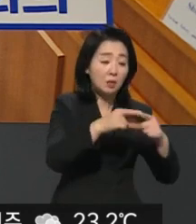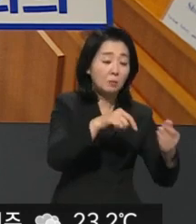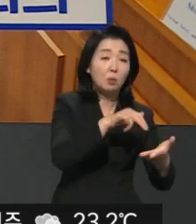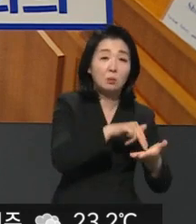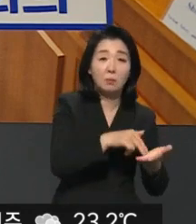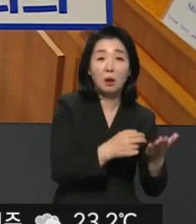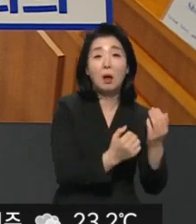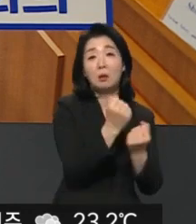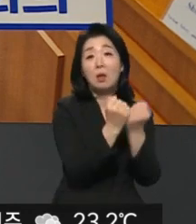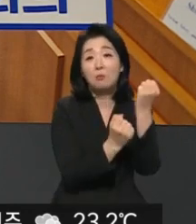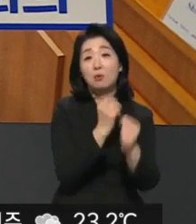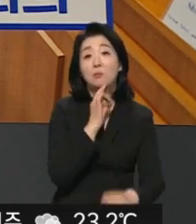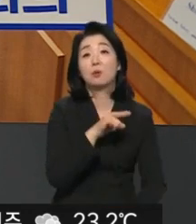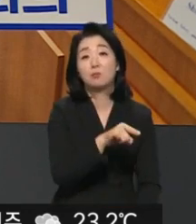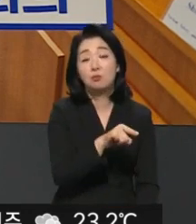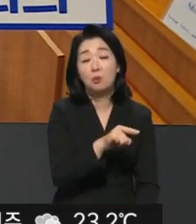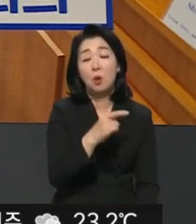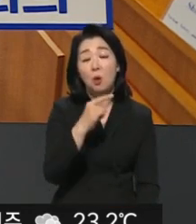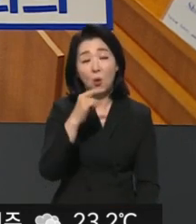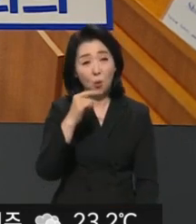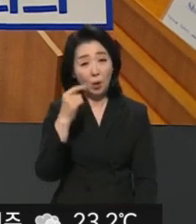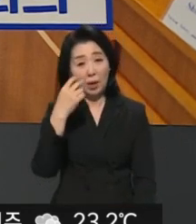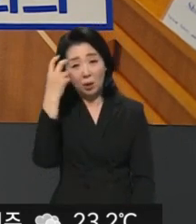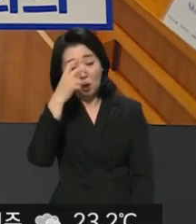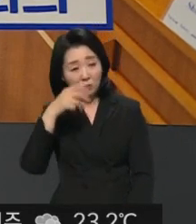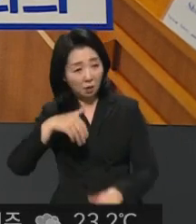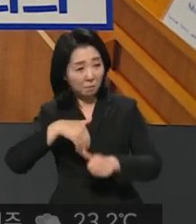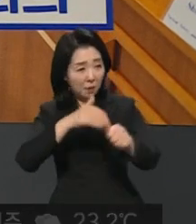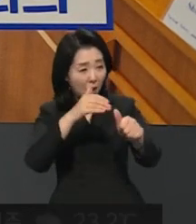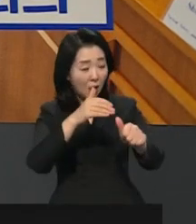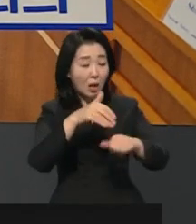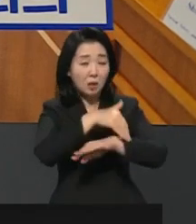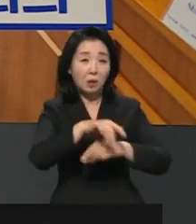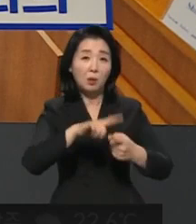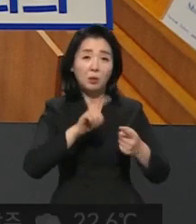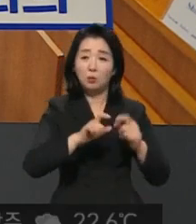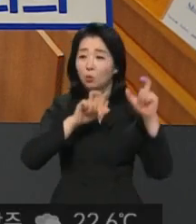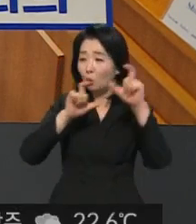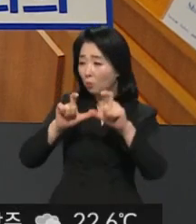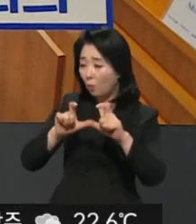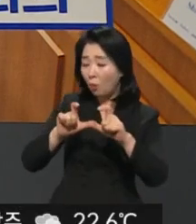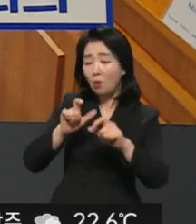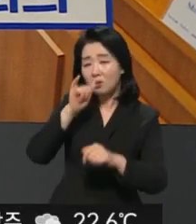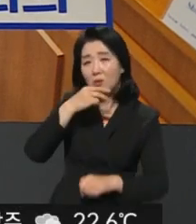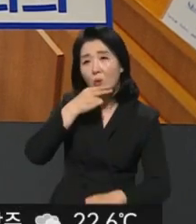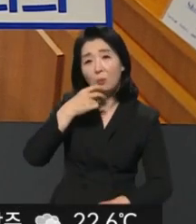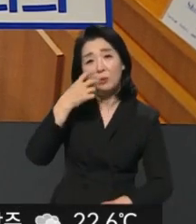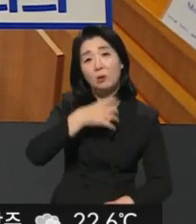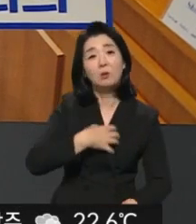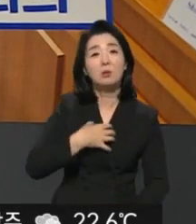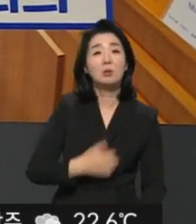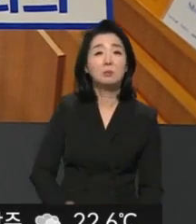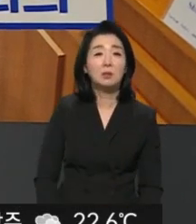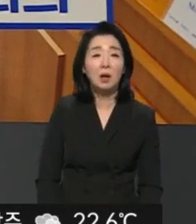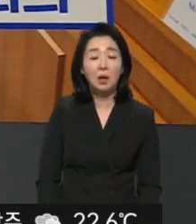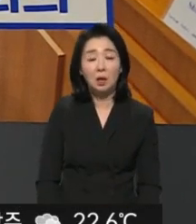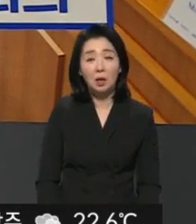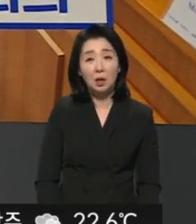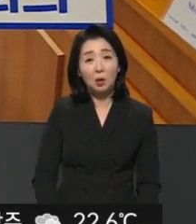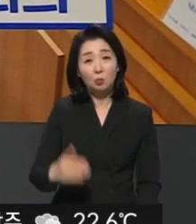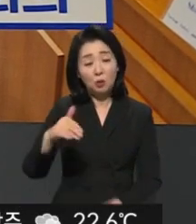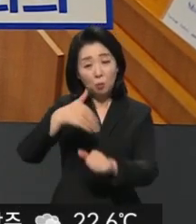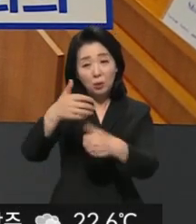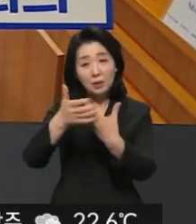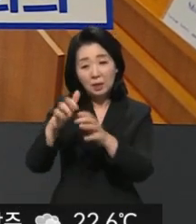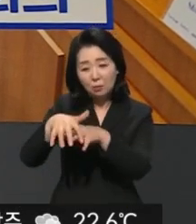표현했습니다. 일방적으로 시찰 계획을 통보하러 온 건 아닌지 우려가 되는 대목입니다. 더욱이 시찰단 구성조차 우리 마음대로